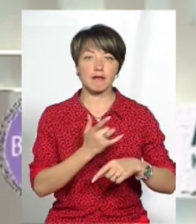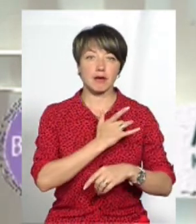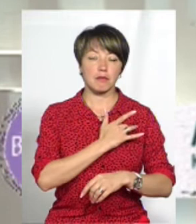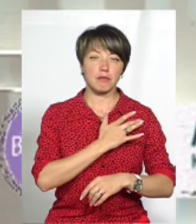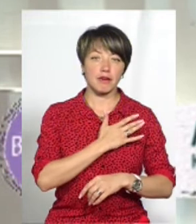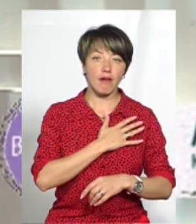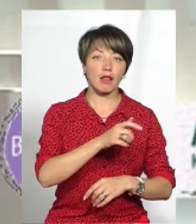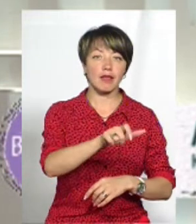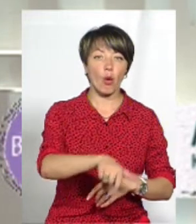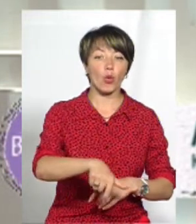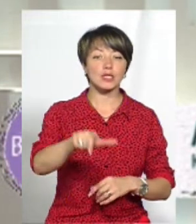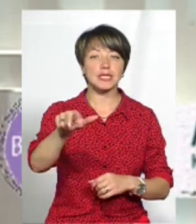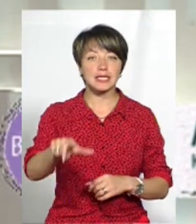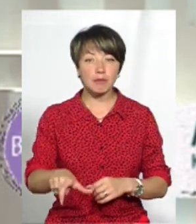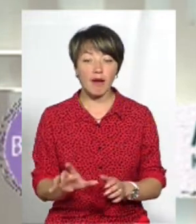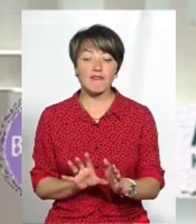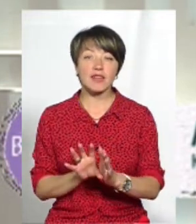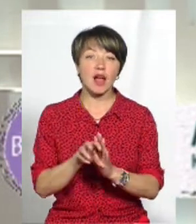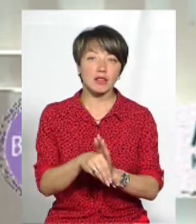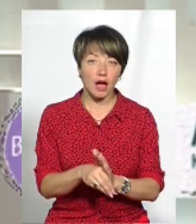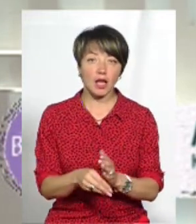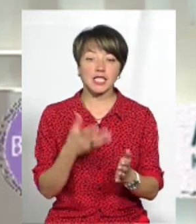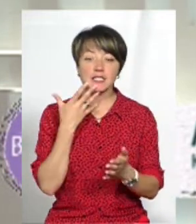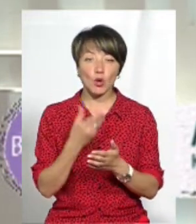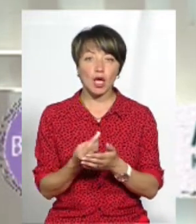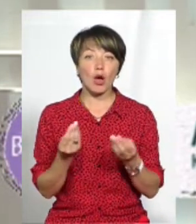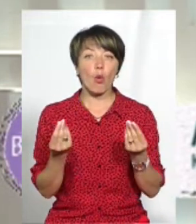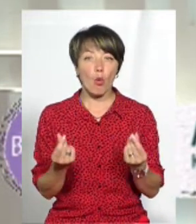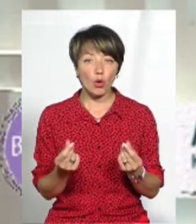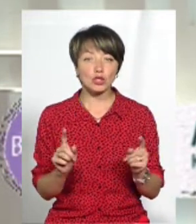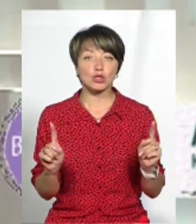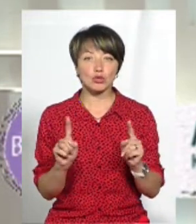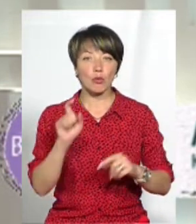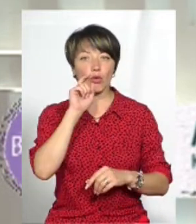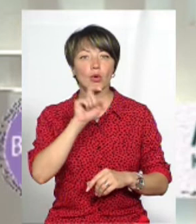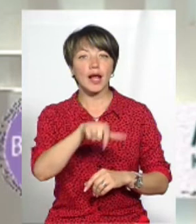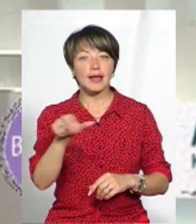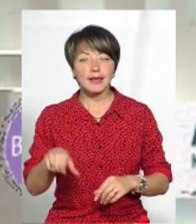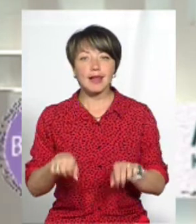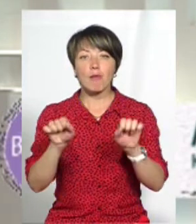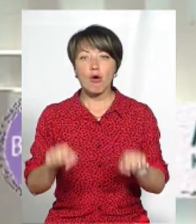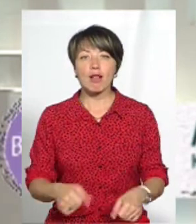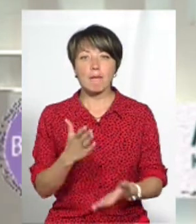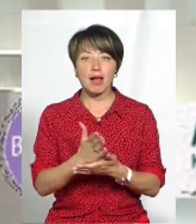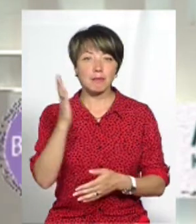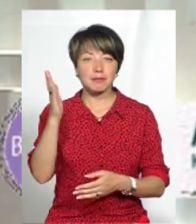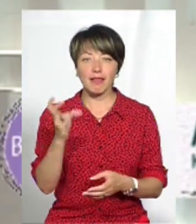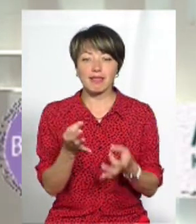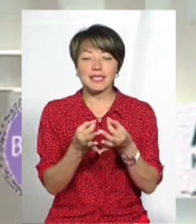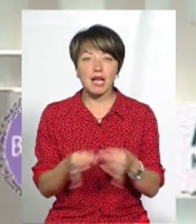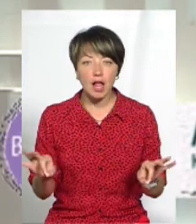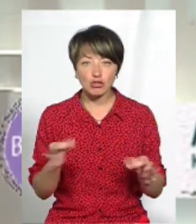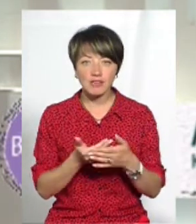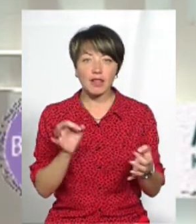приватних осіб, вкладати свої кошти для того, щоб Україна могла мати перспективу